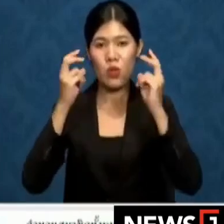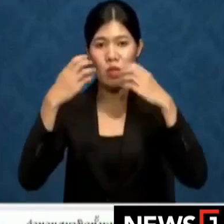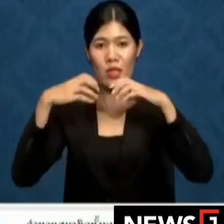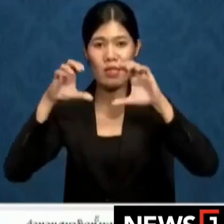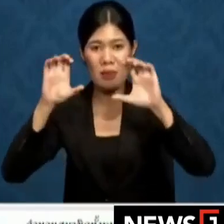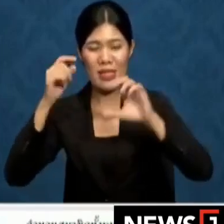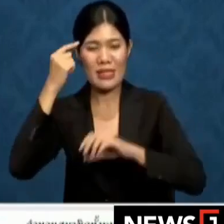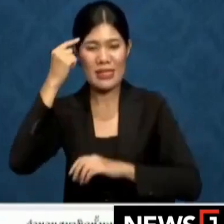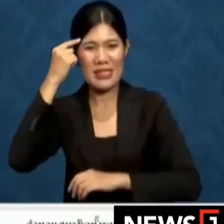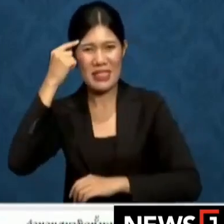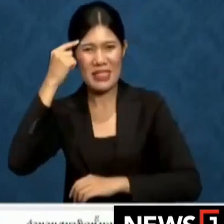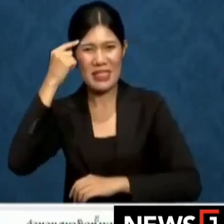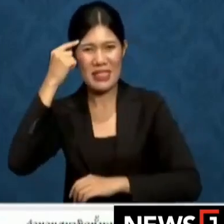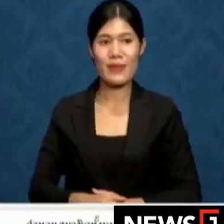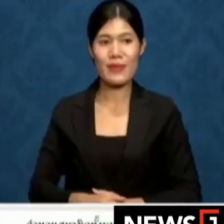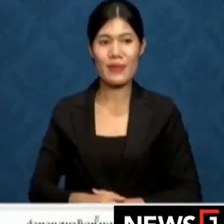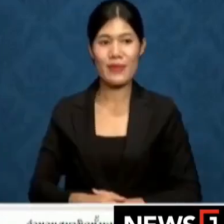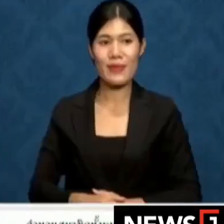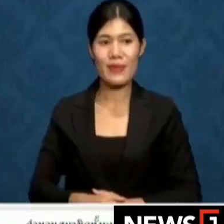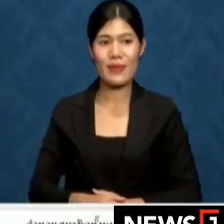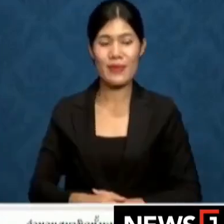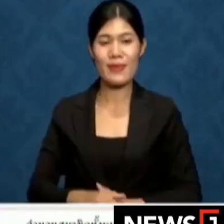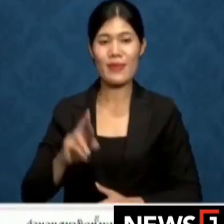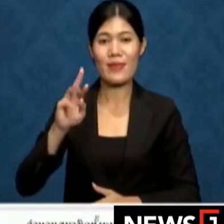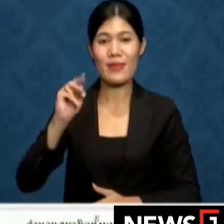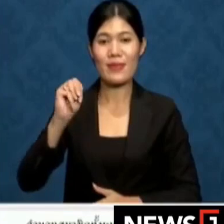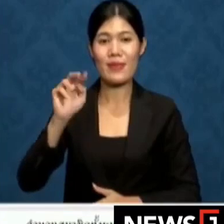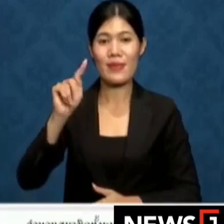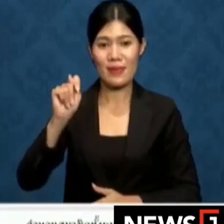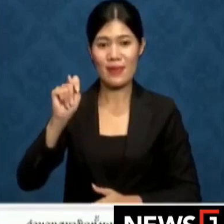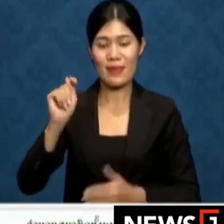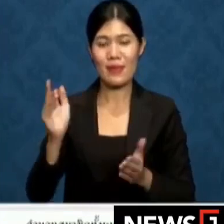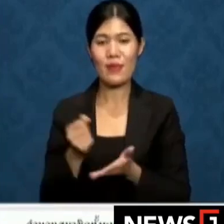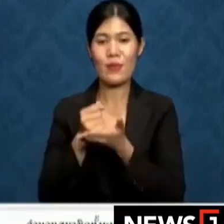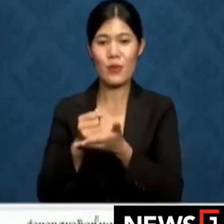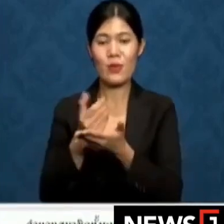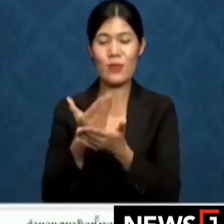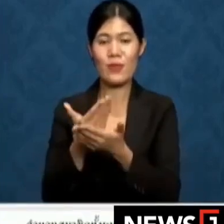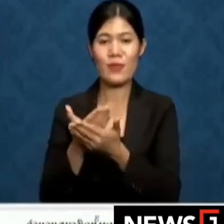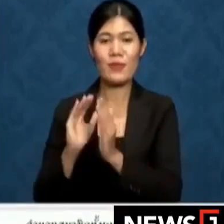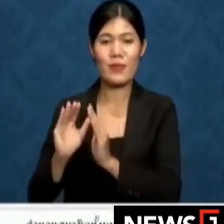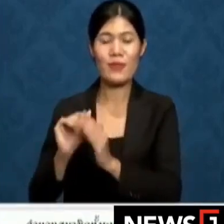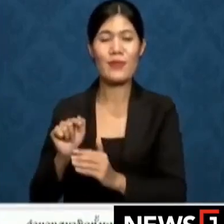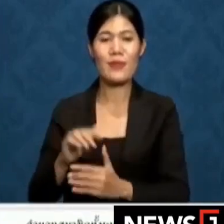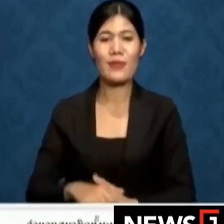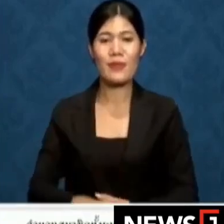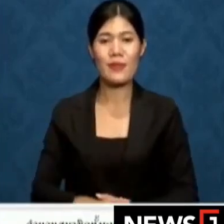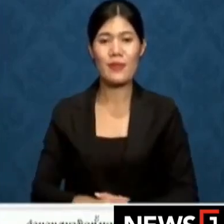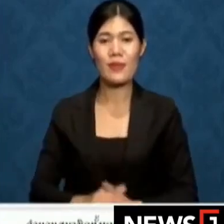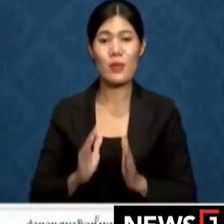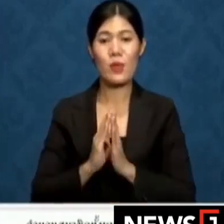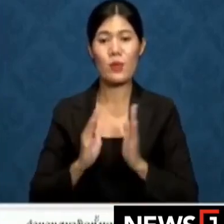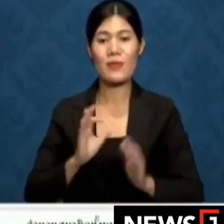น้อยกว่านี้ก็เพียงพอแต่ว่าความจริงจนถึงวันนี้มีความชัดเจนมากขึ้นแล้วก็ได้รับการยอมรับเป็น